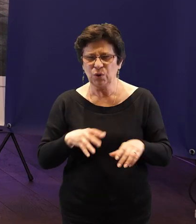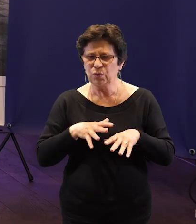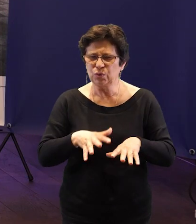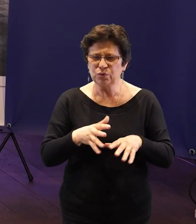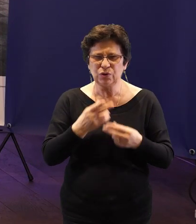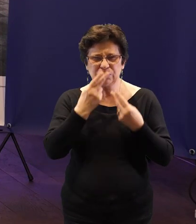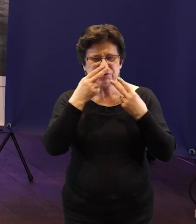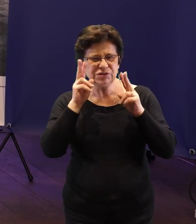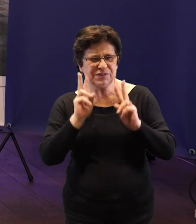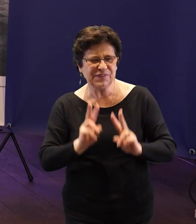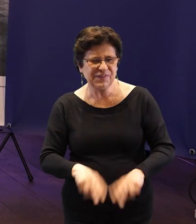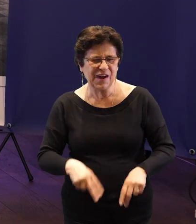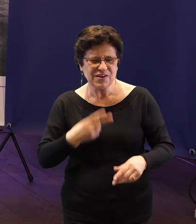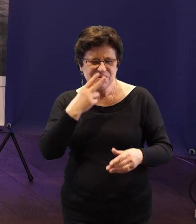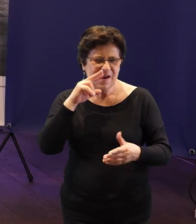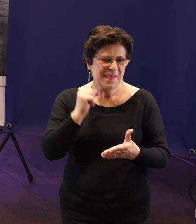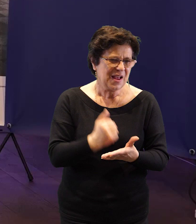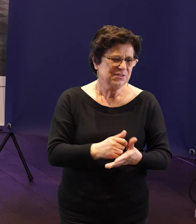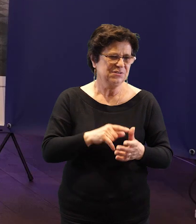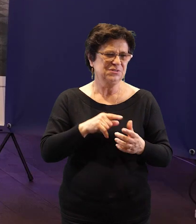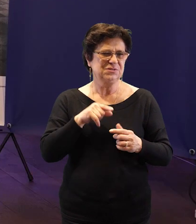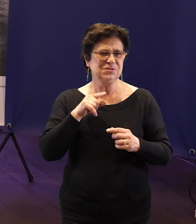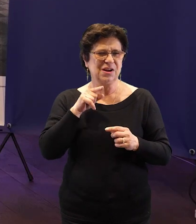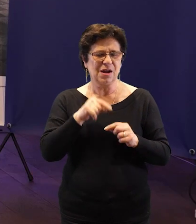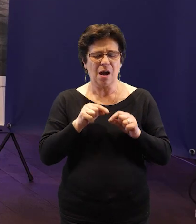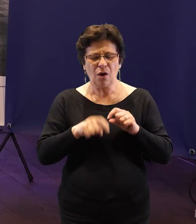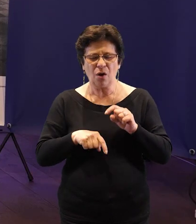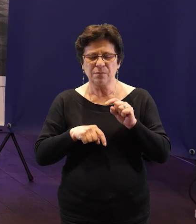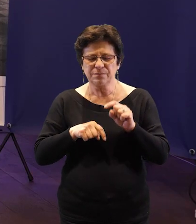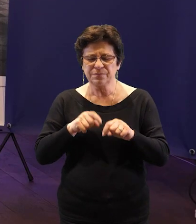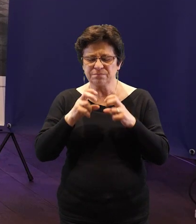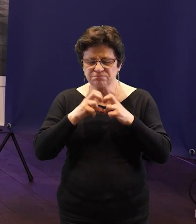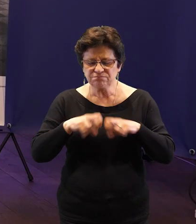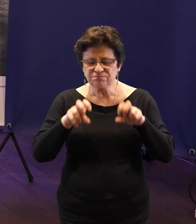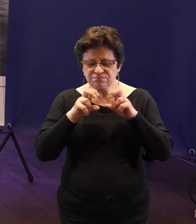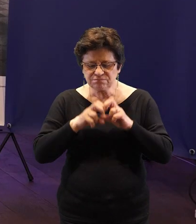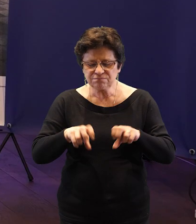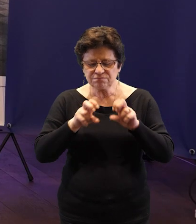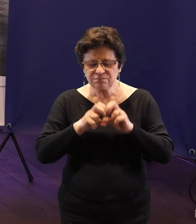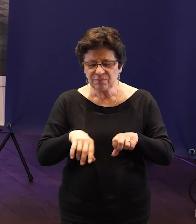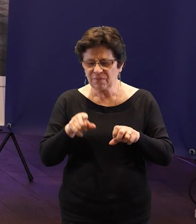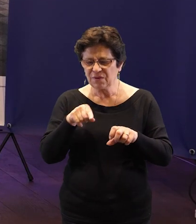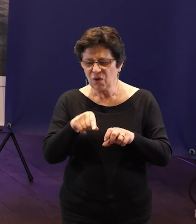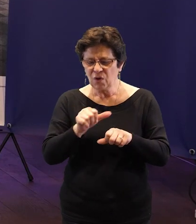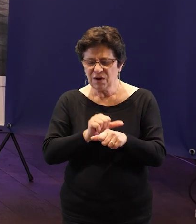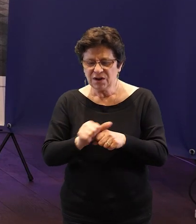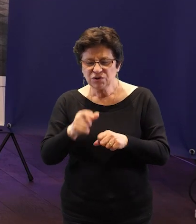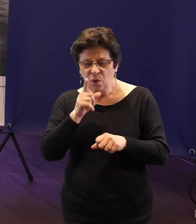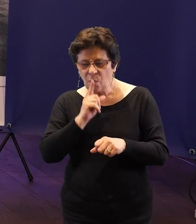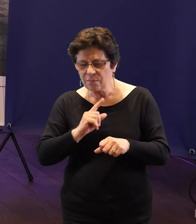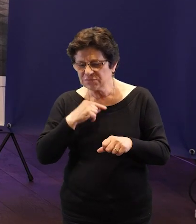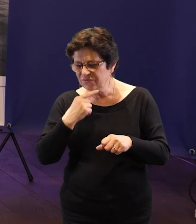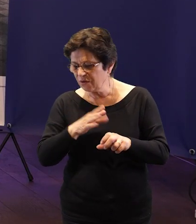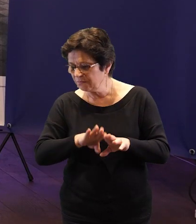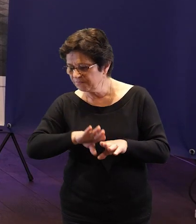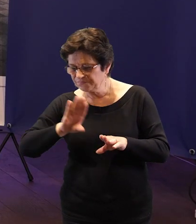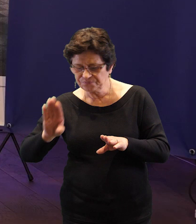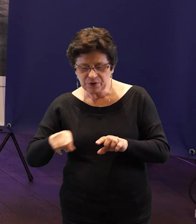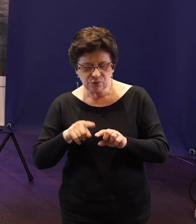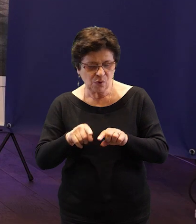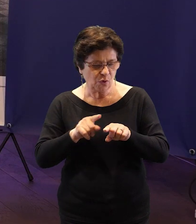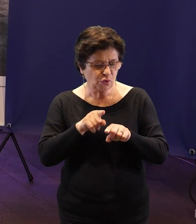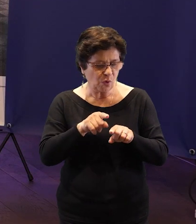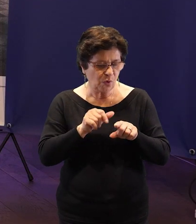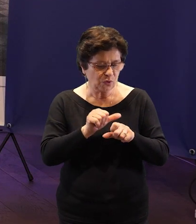masę świadectw, masę relacji i ja je krok po kroku analizowałem, weryfikowałem, docierałem do właśnie